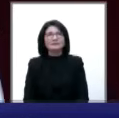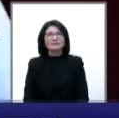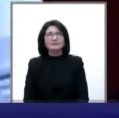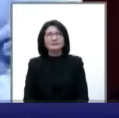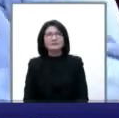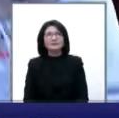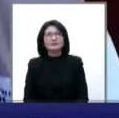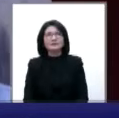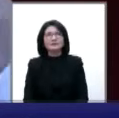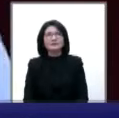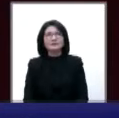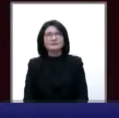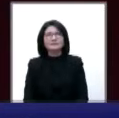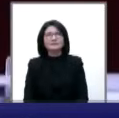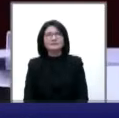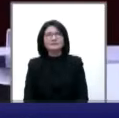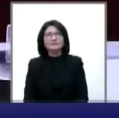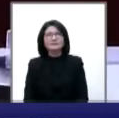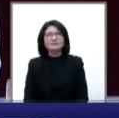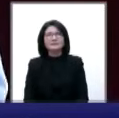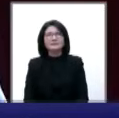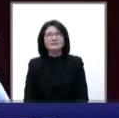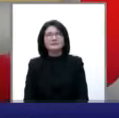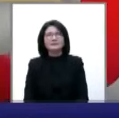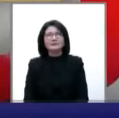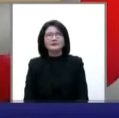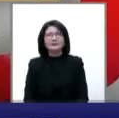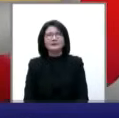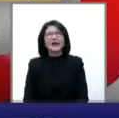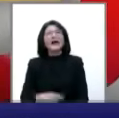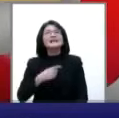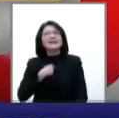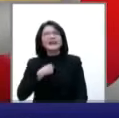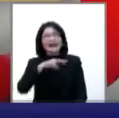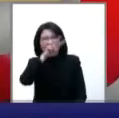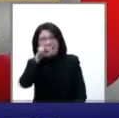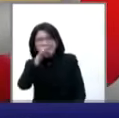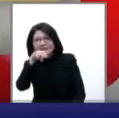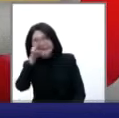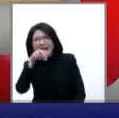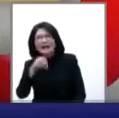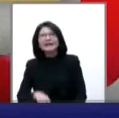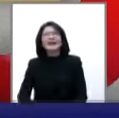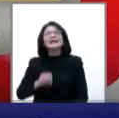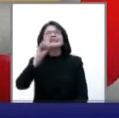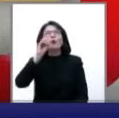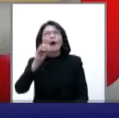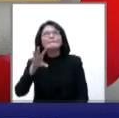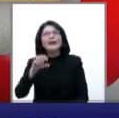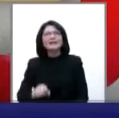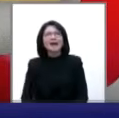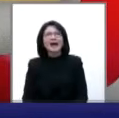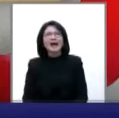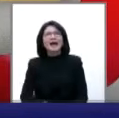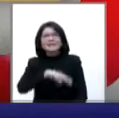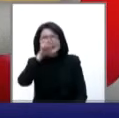Prabowo pun juga sudah last minute gitu ya Nah ini jadi e kita pertanyakan dengan si pattern atau pola yang terbentuk ini Kemudian dari